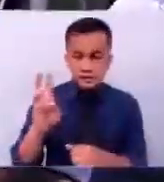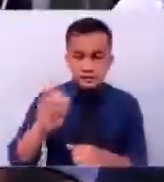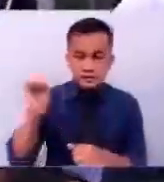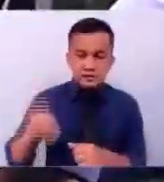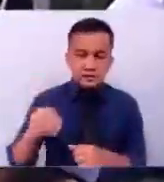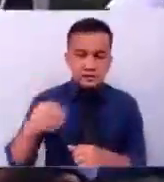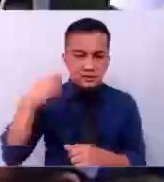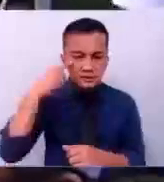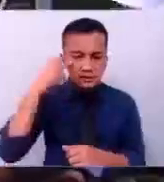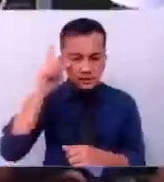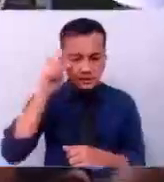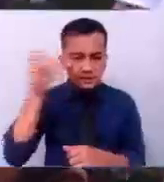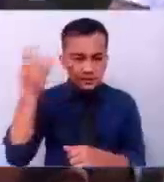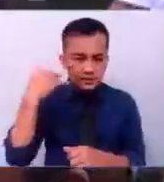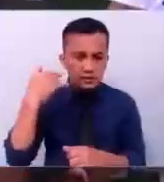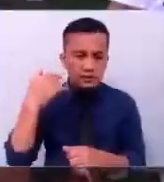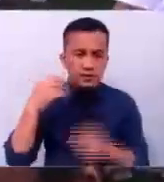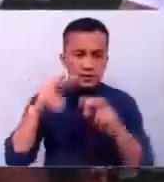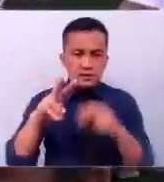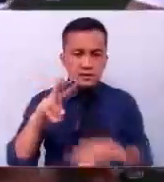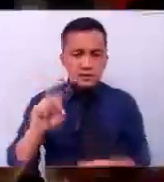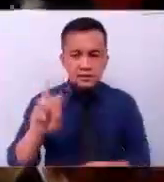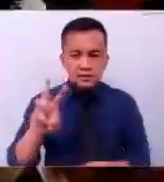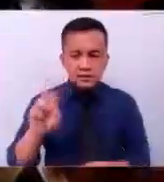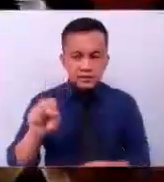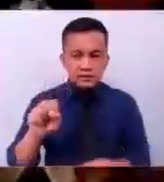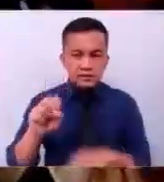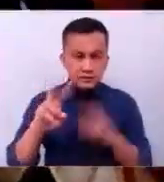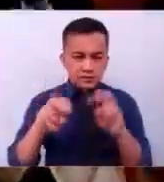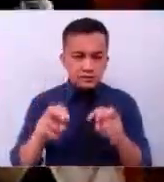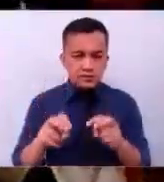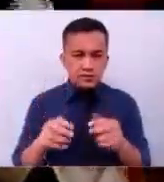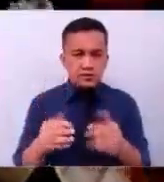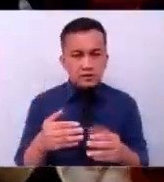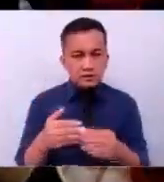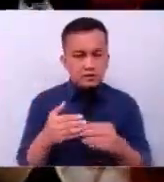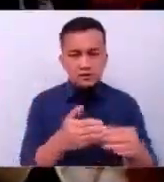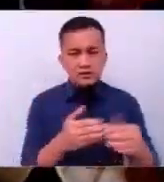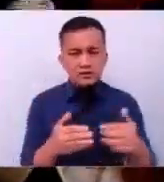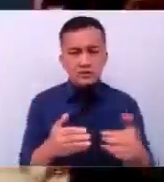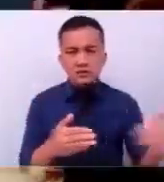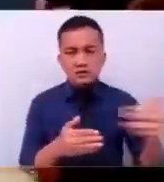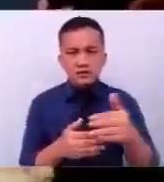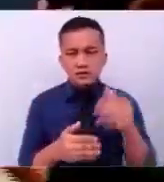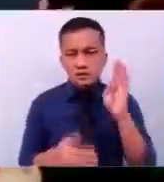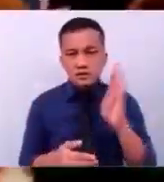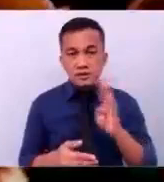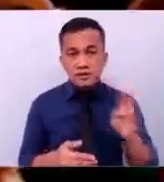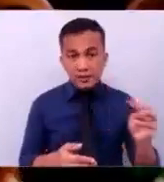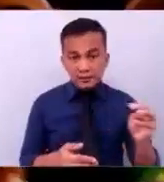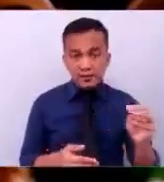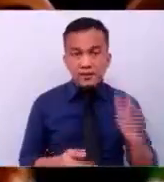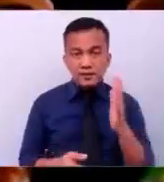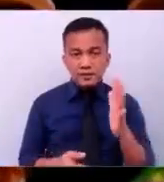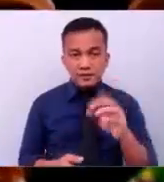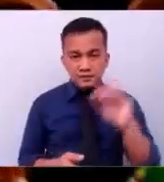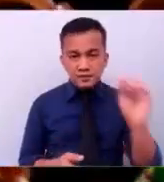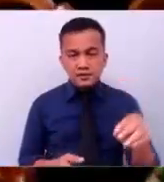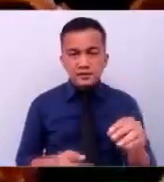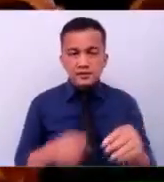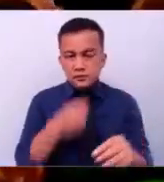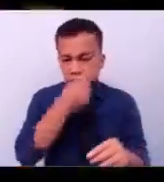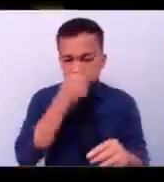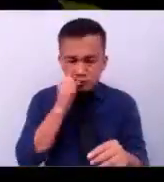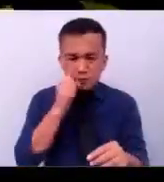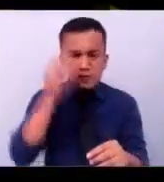sa nakaraang SWS survey habang ang frontrunner ni si Bongbong Marcos ay nasa 50%. Naniniwala naman si Soto na makikilala ng tao